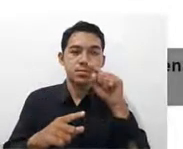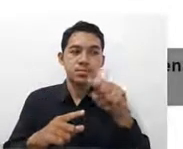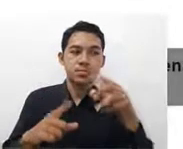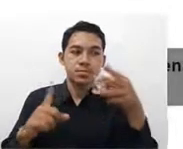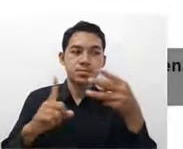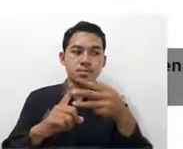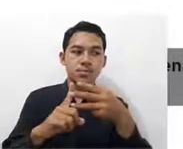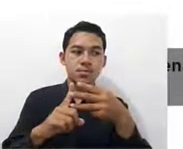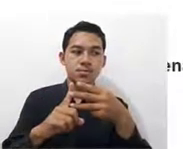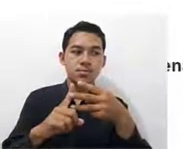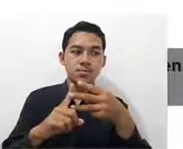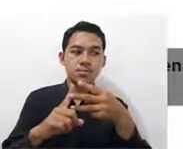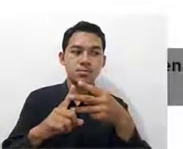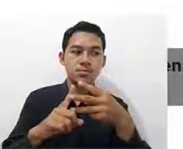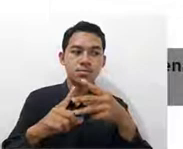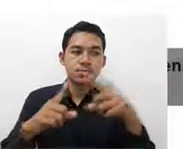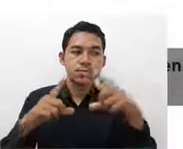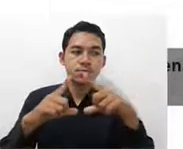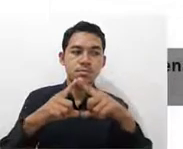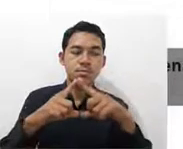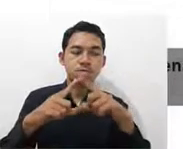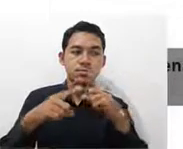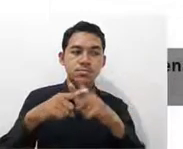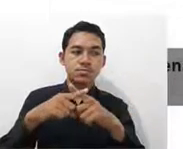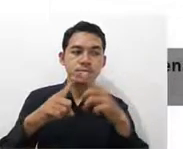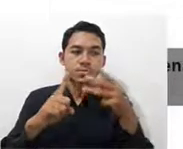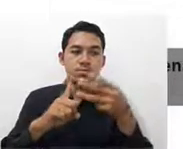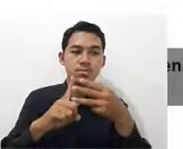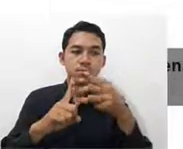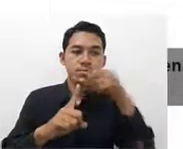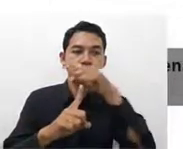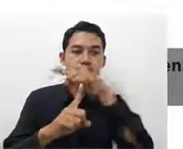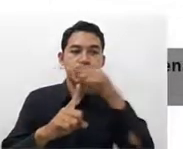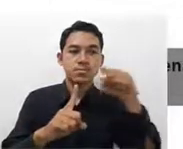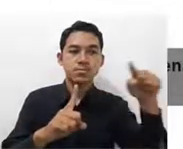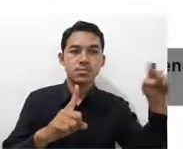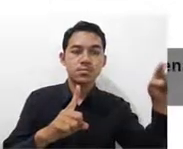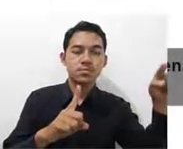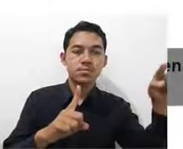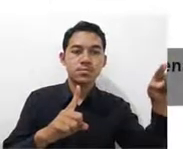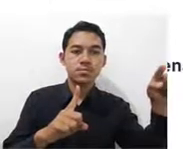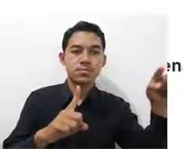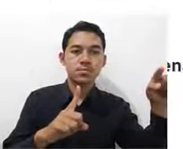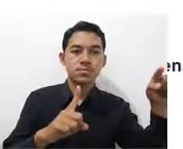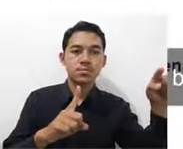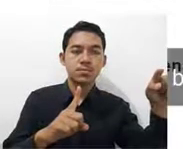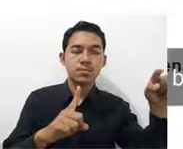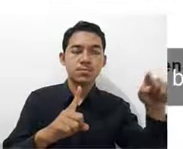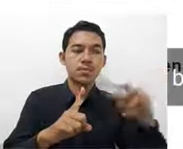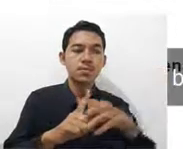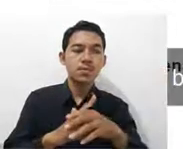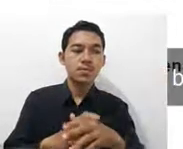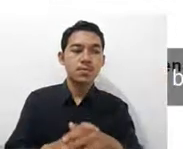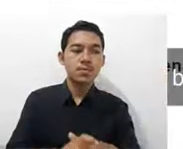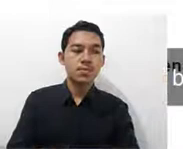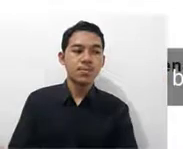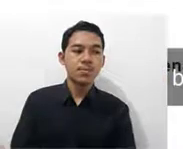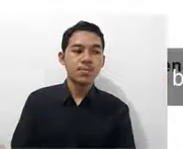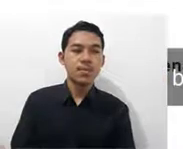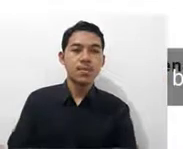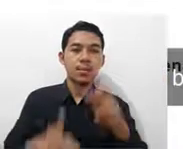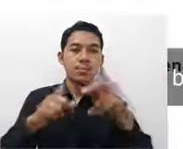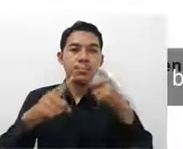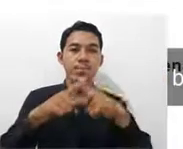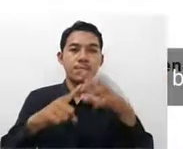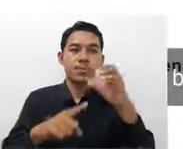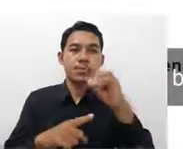N kan B ditambah A ditambah B diaksenkan. Nah seperti ini ya. Bisa juga kan kalau XOR